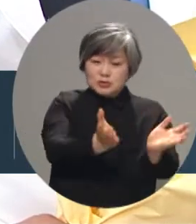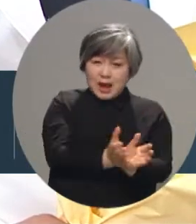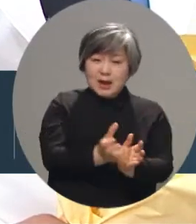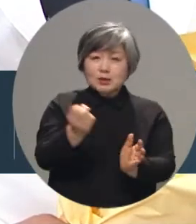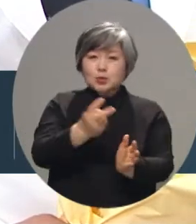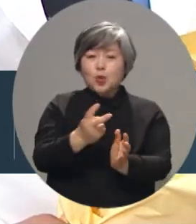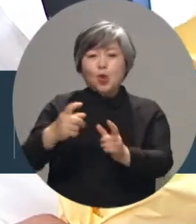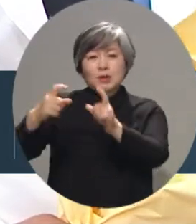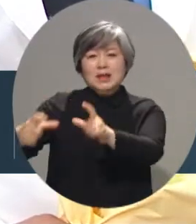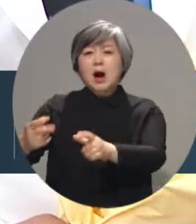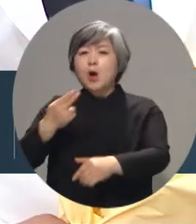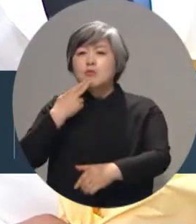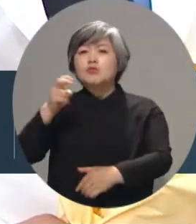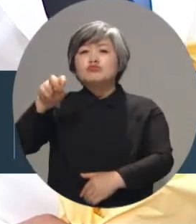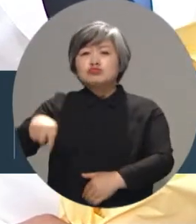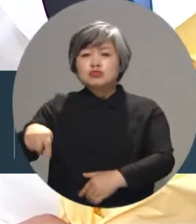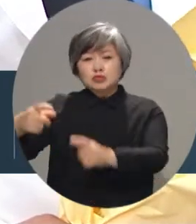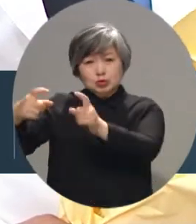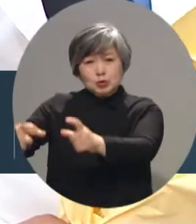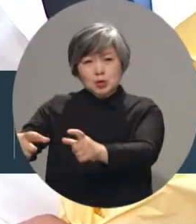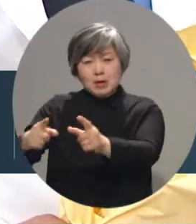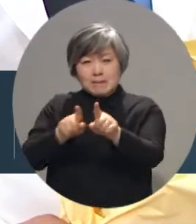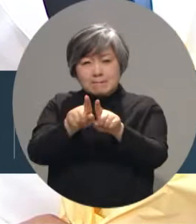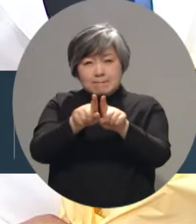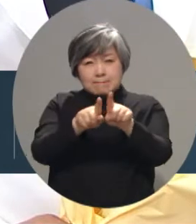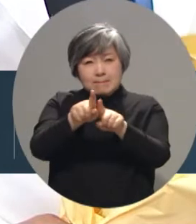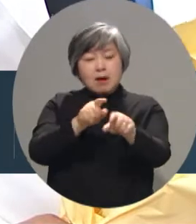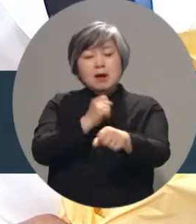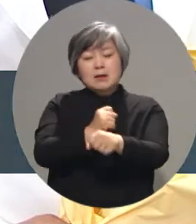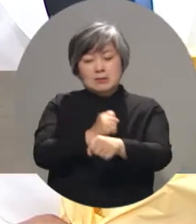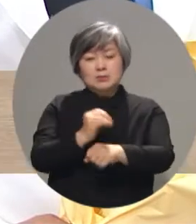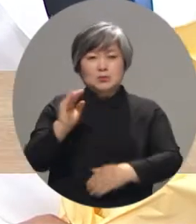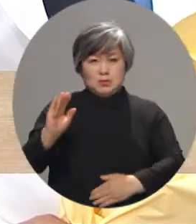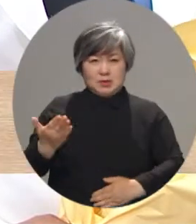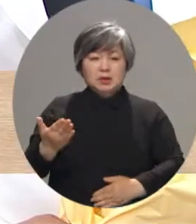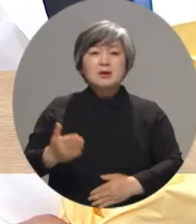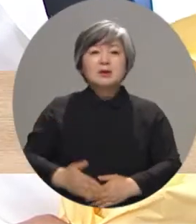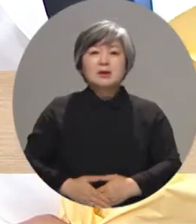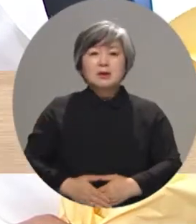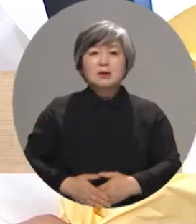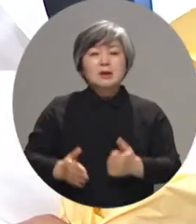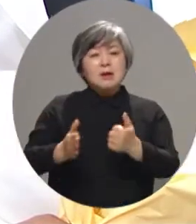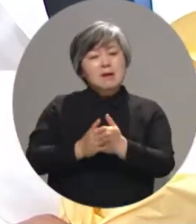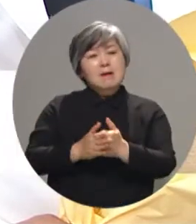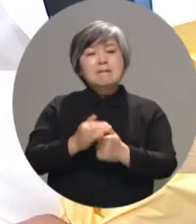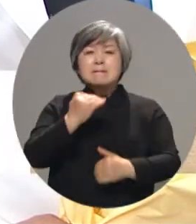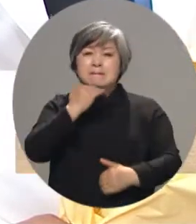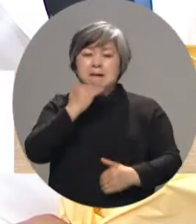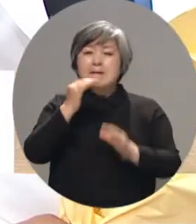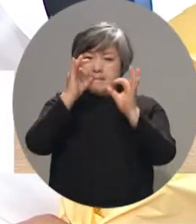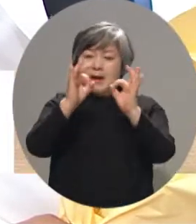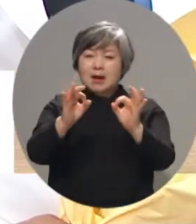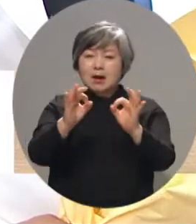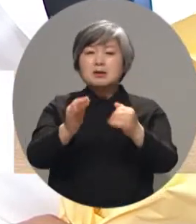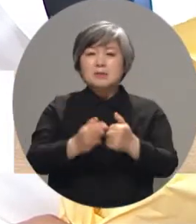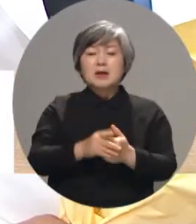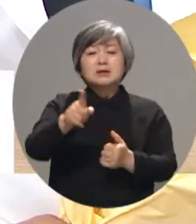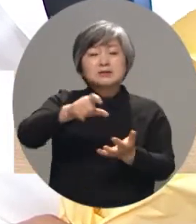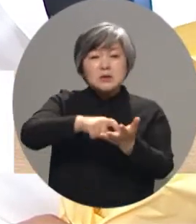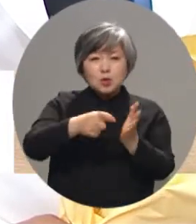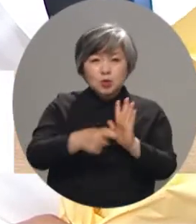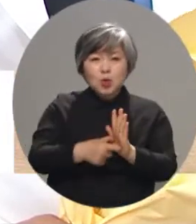후보 간의 접전이 지금 아마 예상됩니다. 좀 지켜봐야 될 것 같습니다.